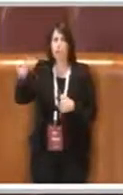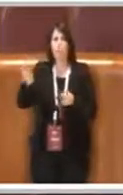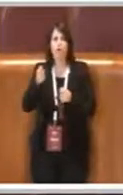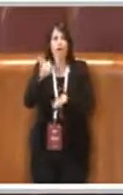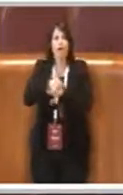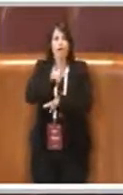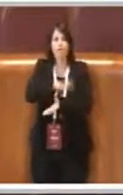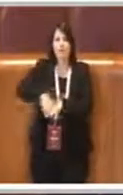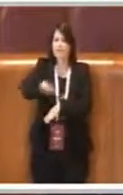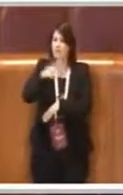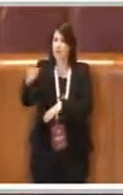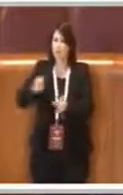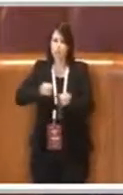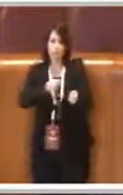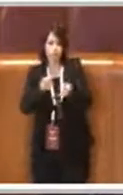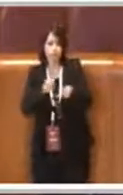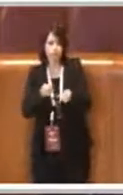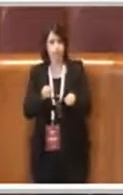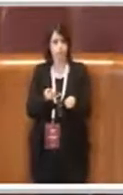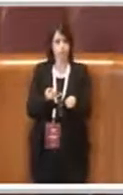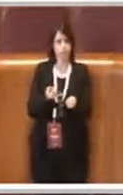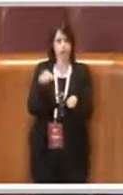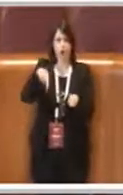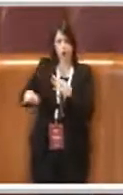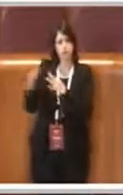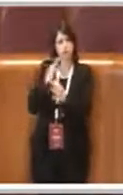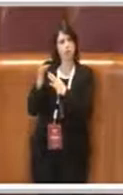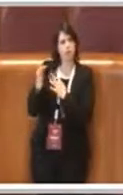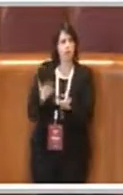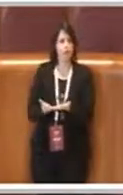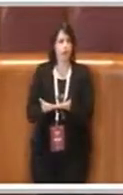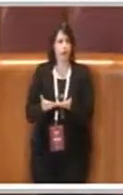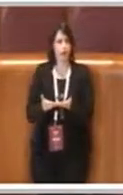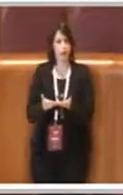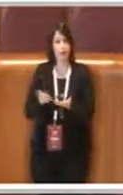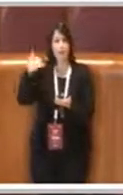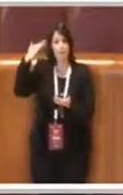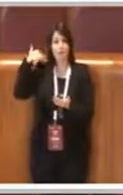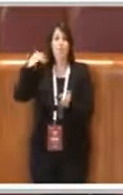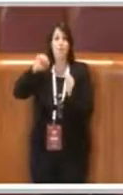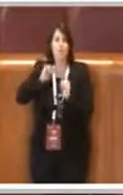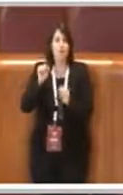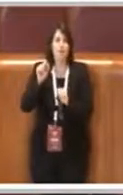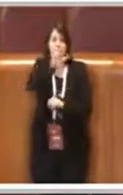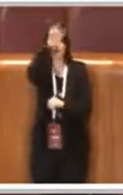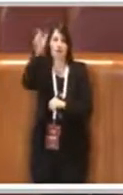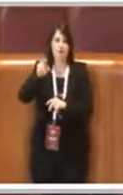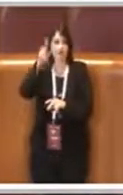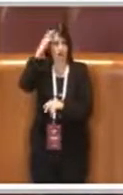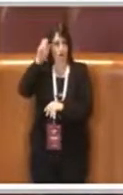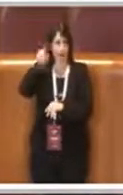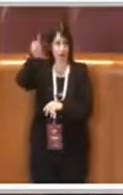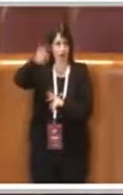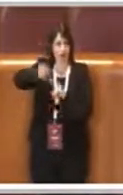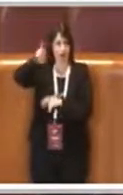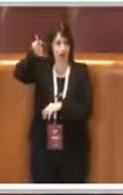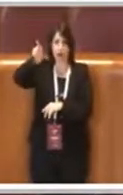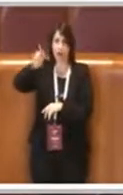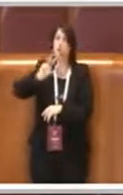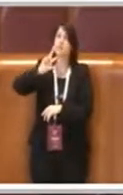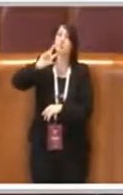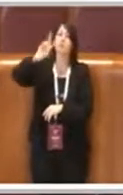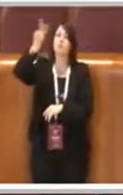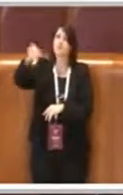tempo rappresentare alla stessa forza politica che governava a livello nazionale gli impatti che noi oggi